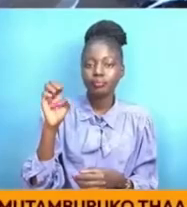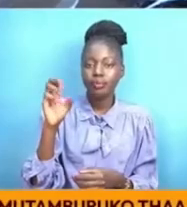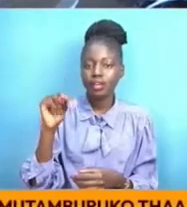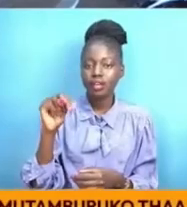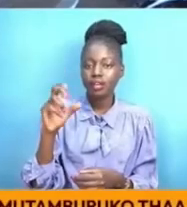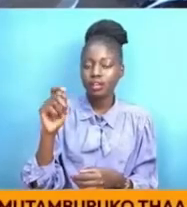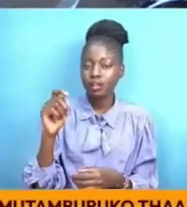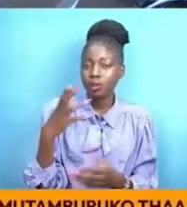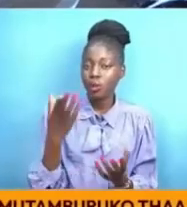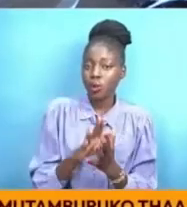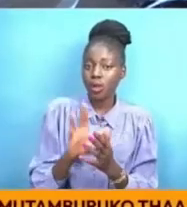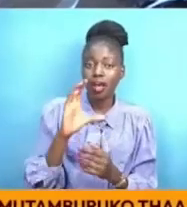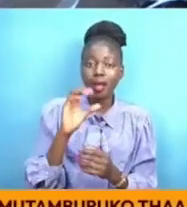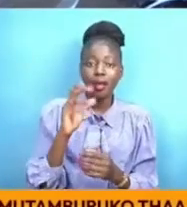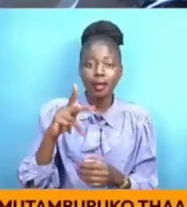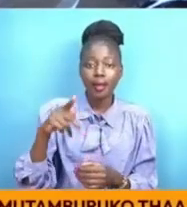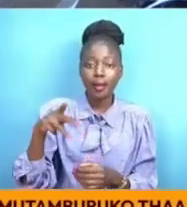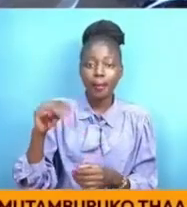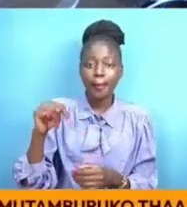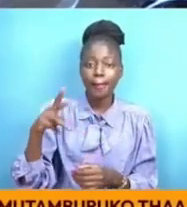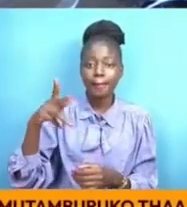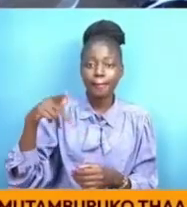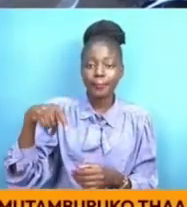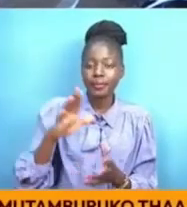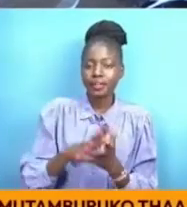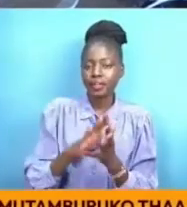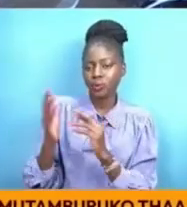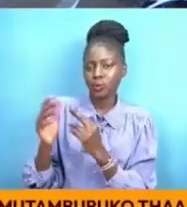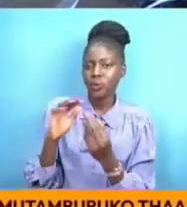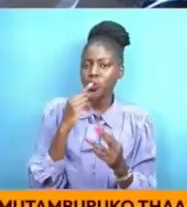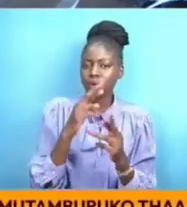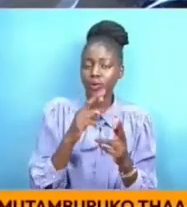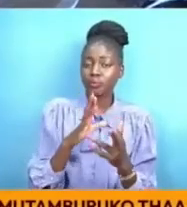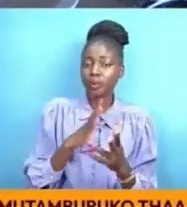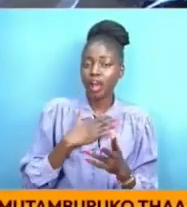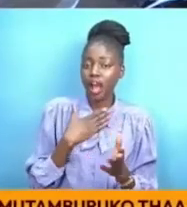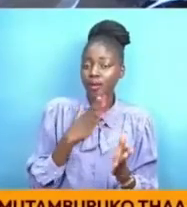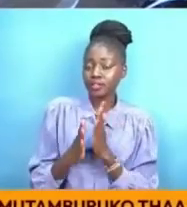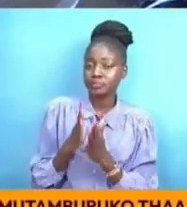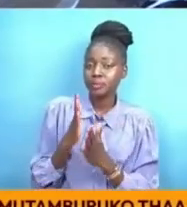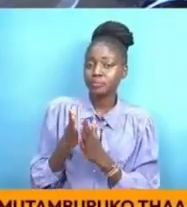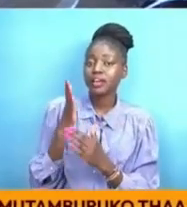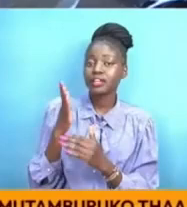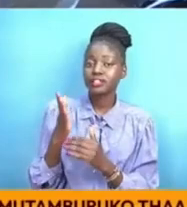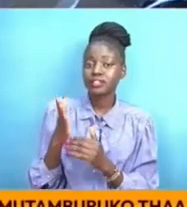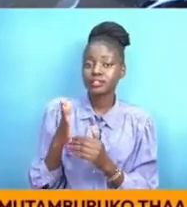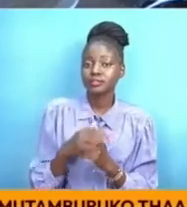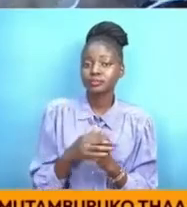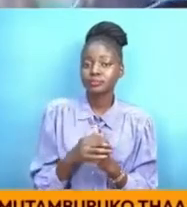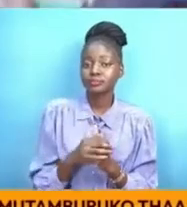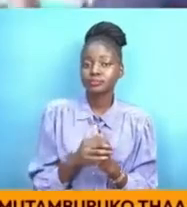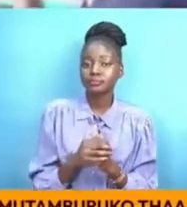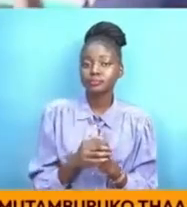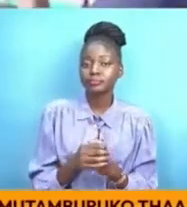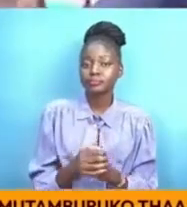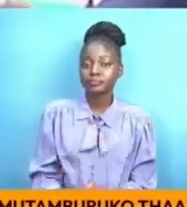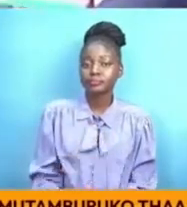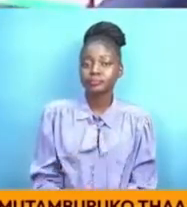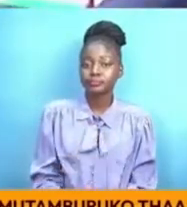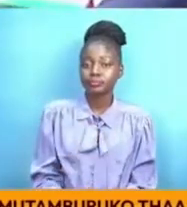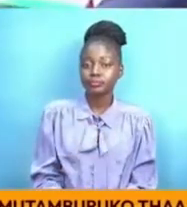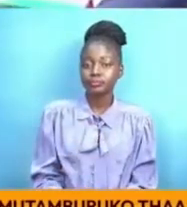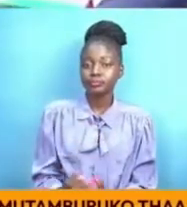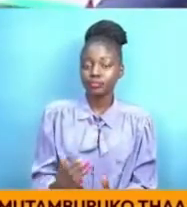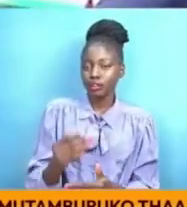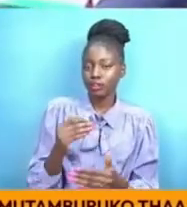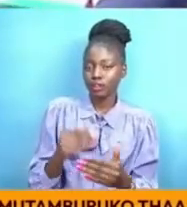bunge magakoro magishu kamete na ule mwadikito wa mohoro gitonga wa adweri aratariria. Ameba kamiti